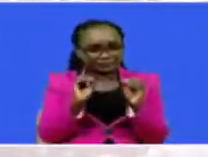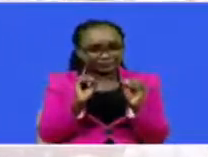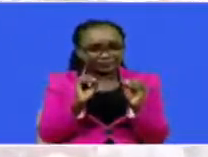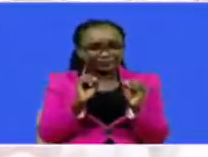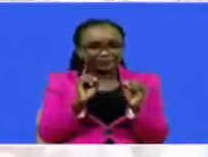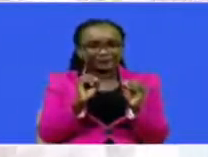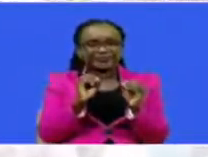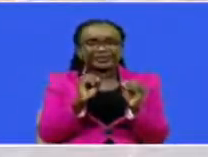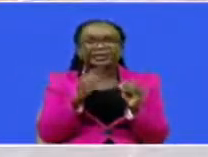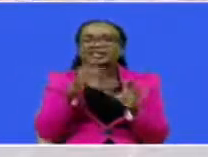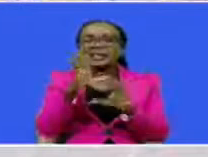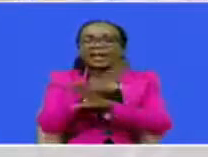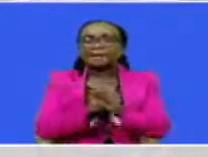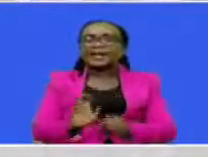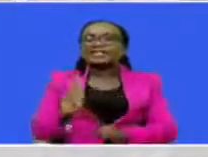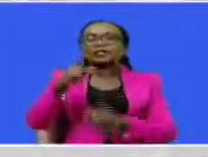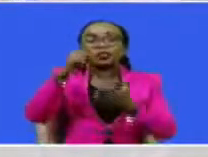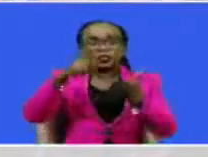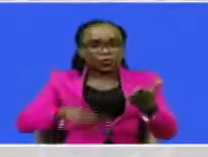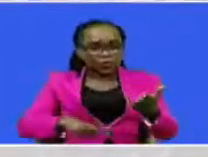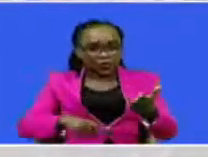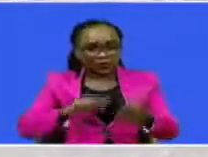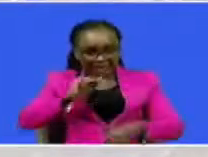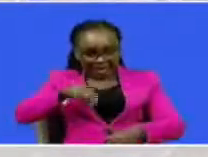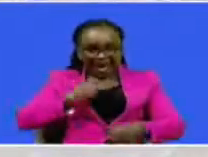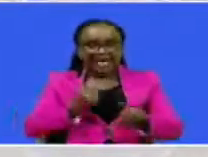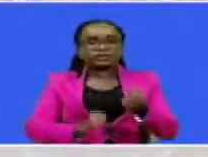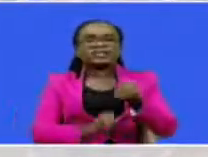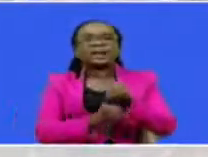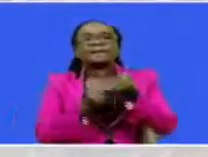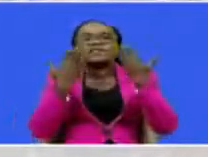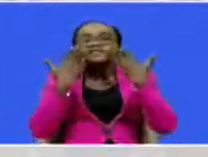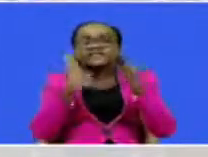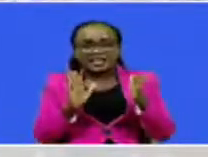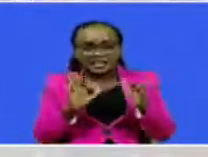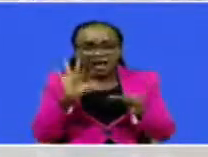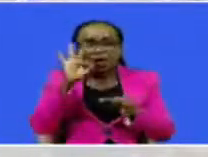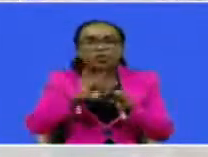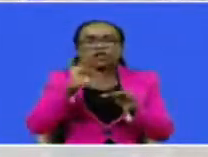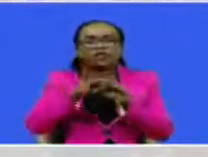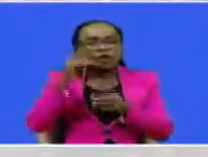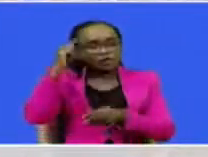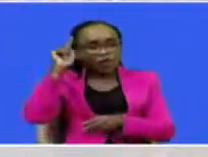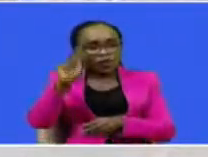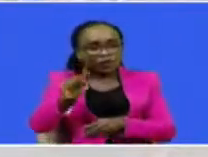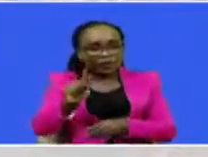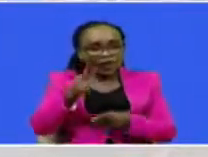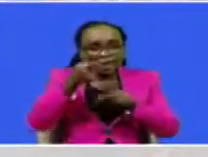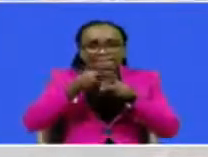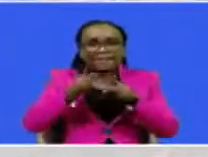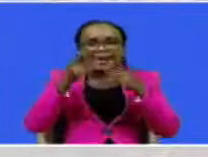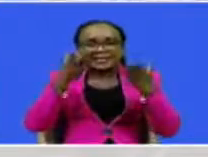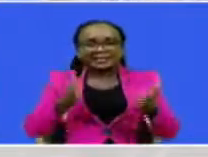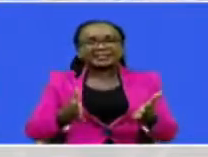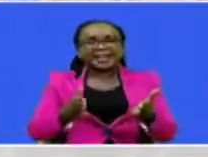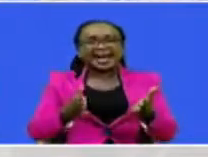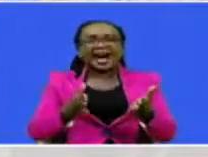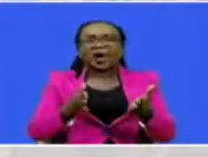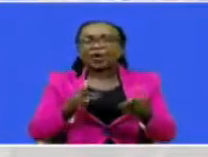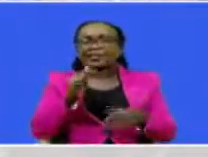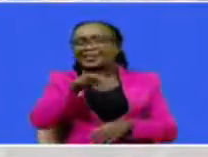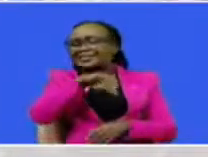rais wetu Uhuru Kenyatta, sisi tulisimama na wewe tukakuchagua, lakini mambo ya